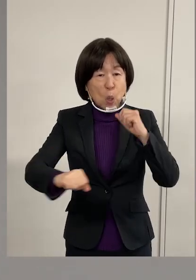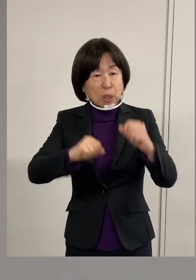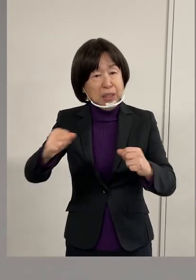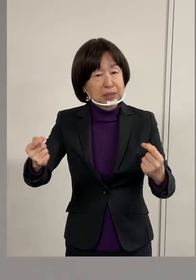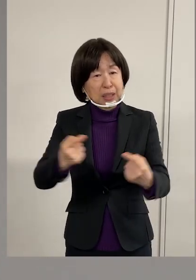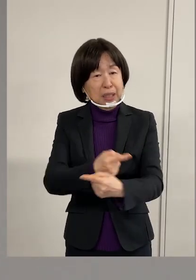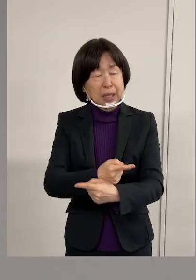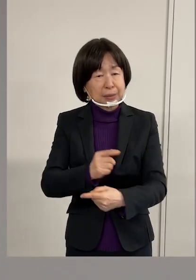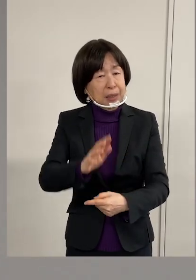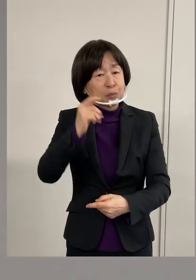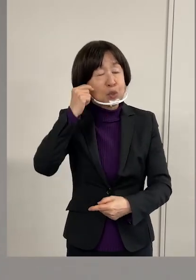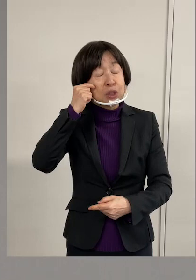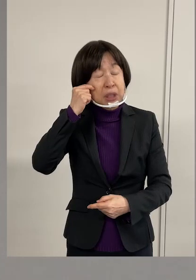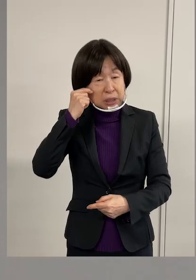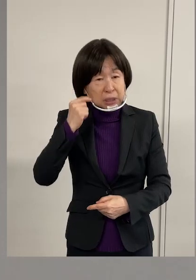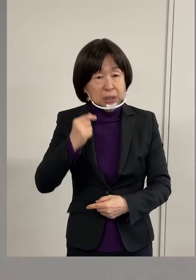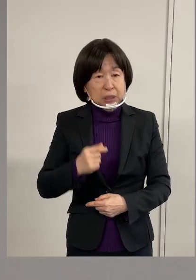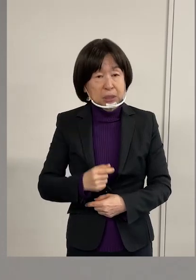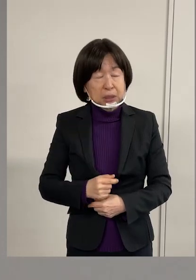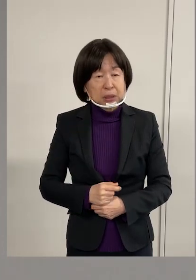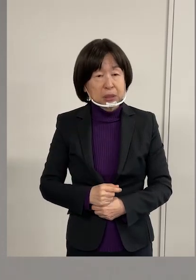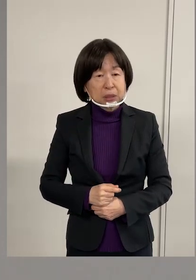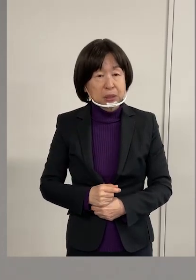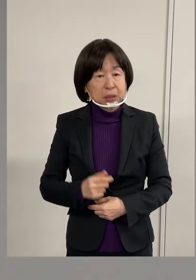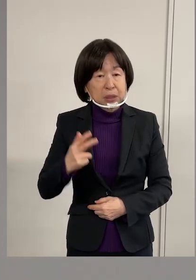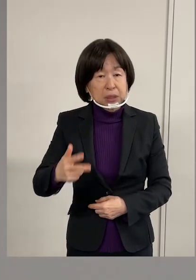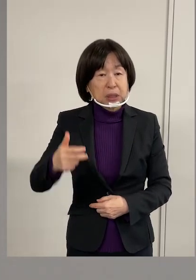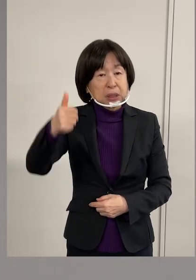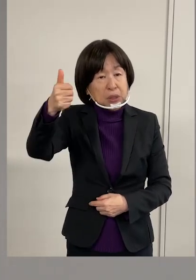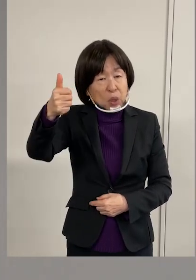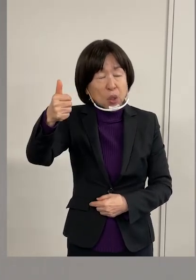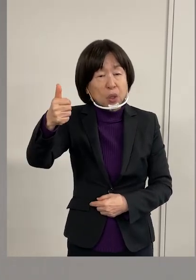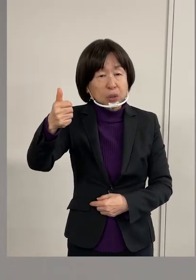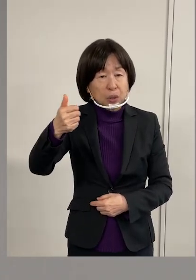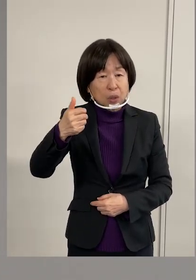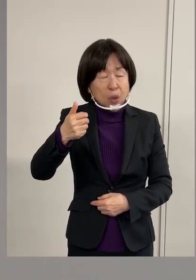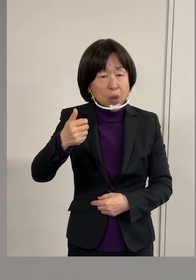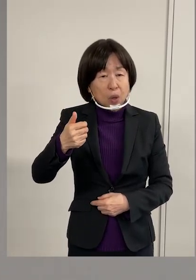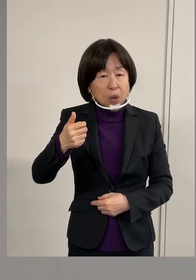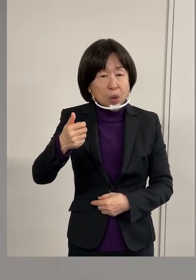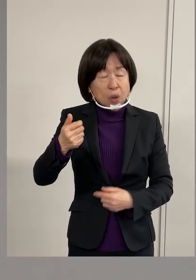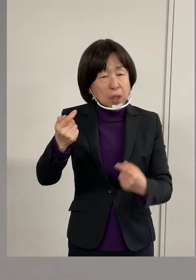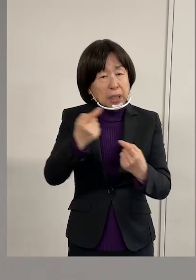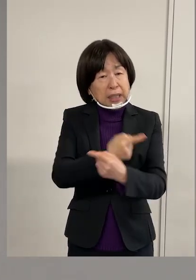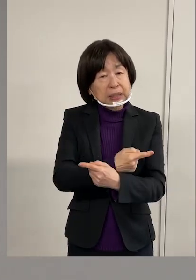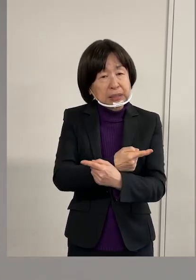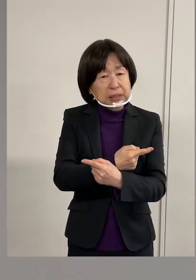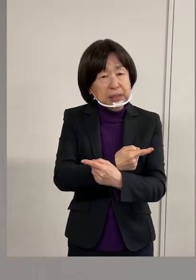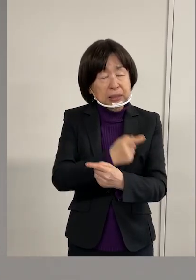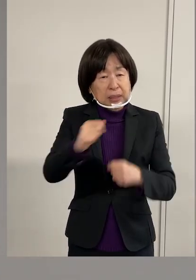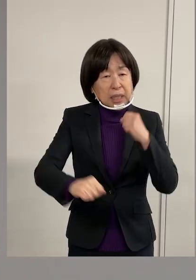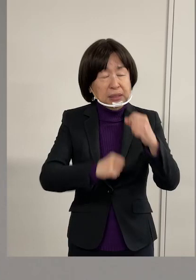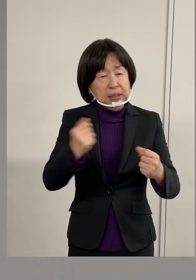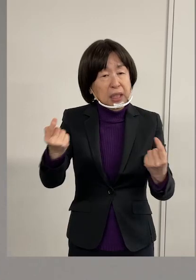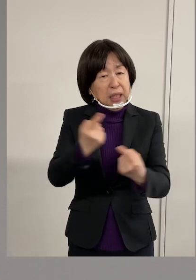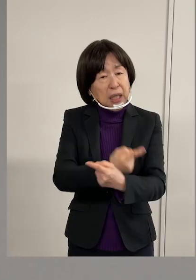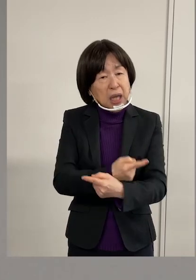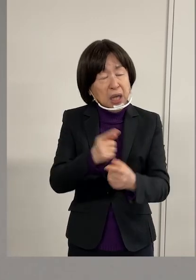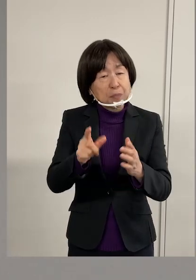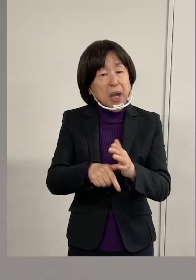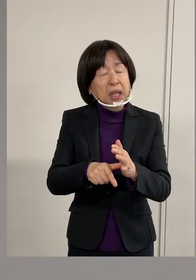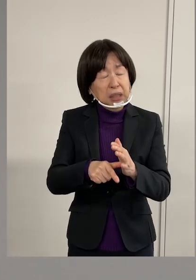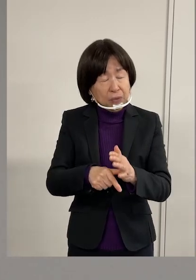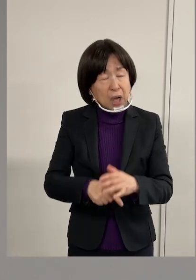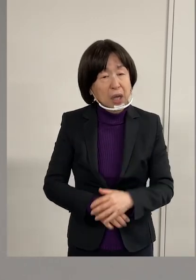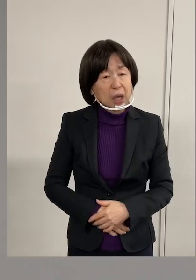で言うと、市長がその、描いてらっしゃるその活性化の形っていうのは、民間企業との、連携の形